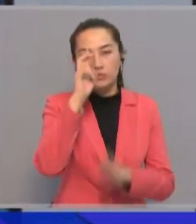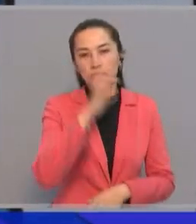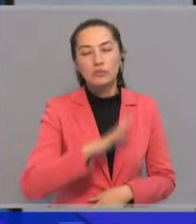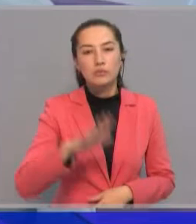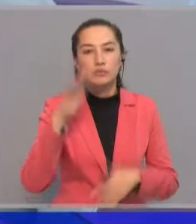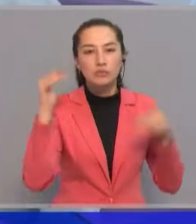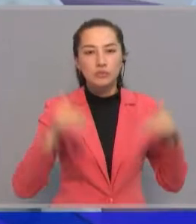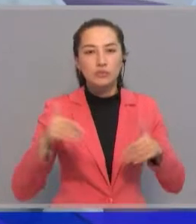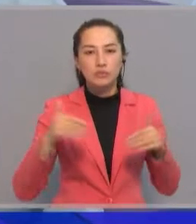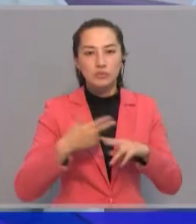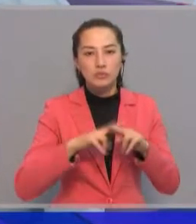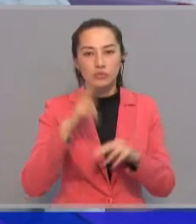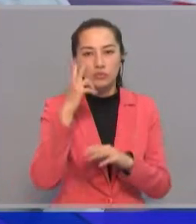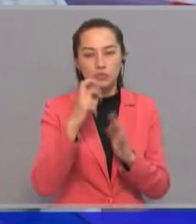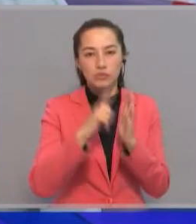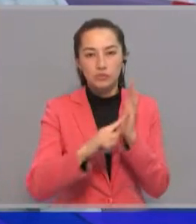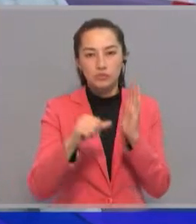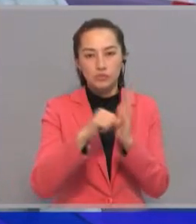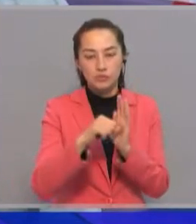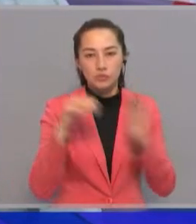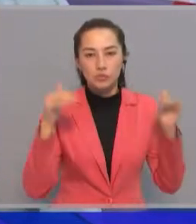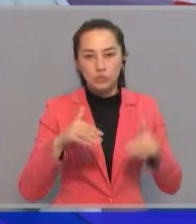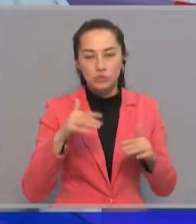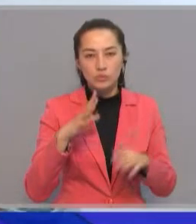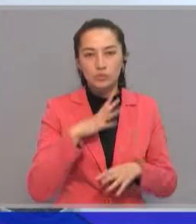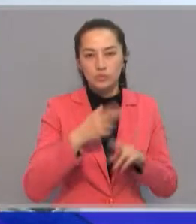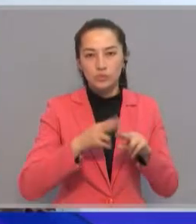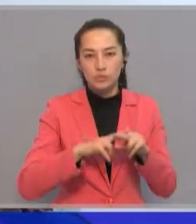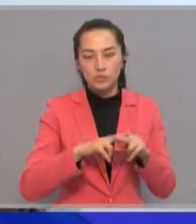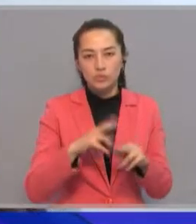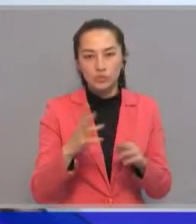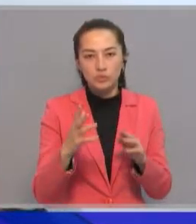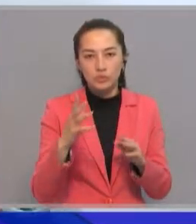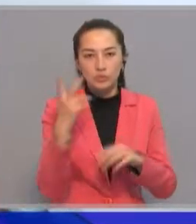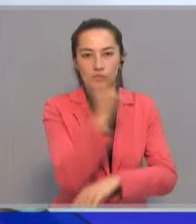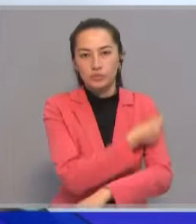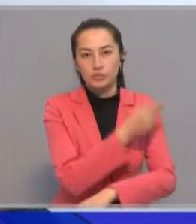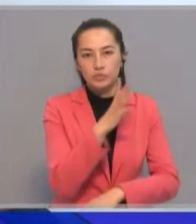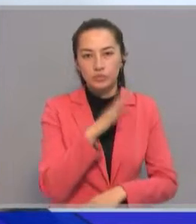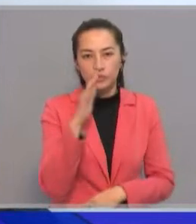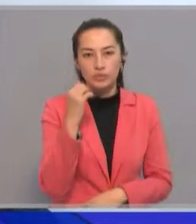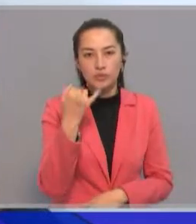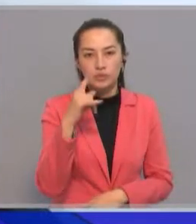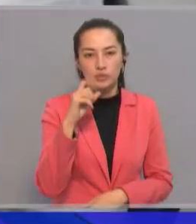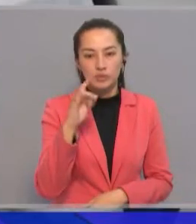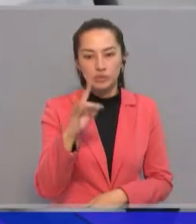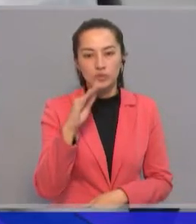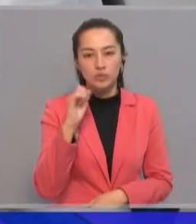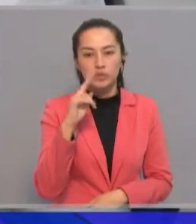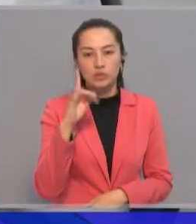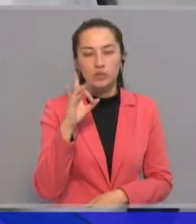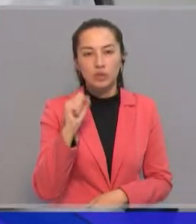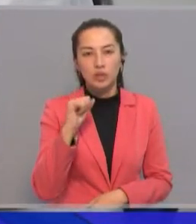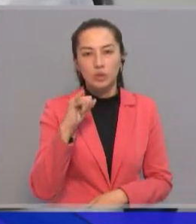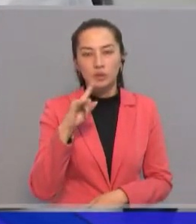медициналық колледжінен 376 студент алған. Олардың барлығына Pfizer вакцинасы салынған. Жадыра Әуезова осыдан